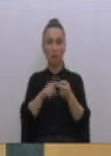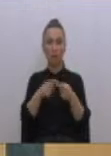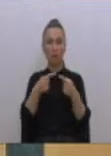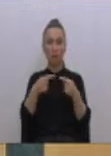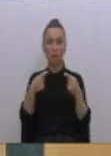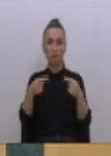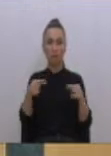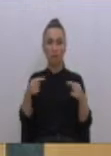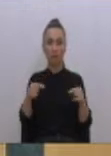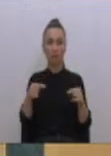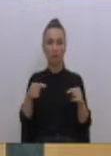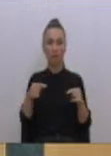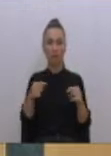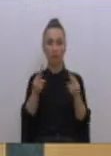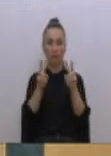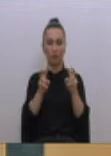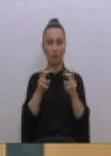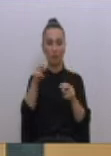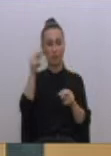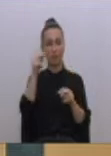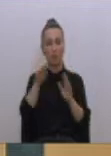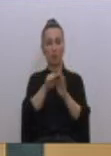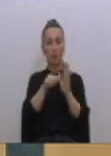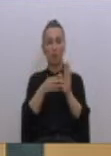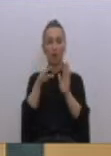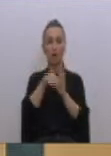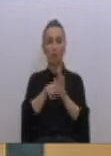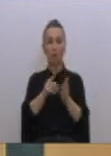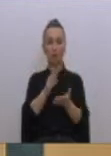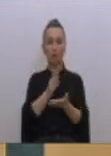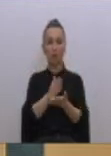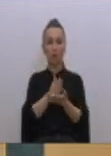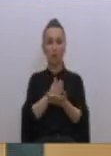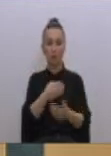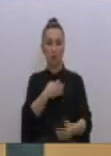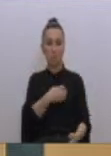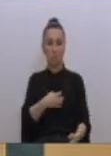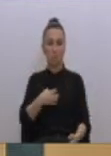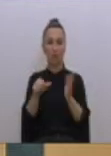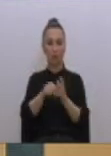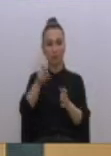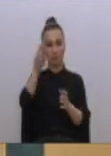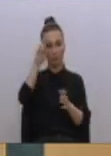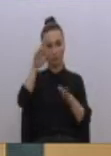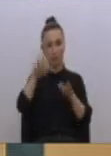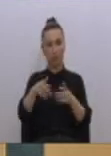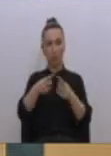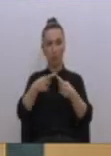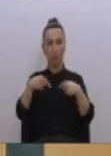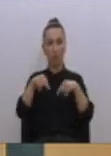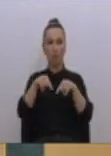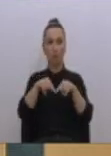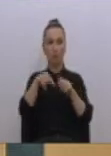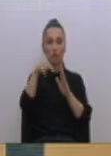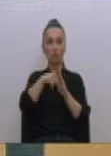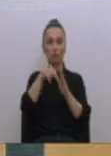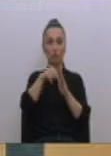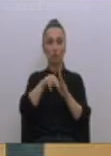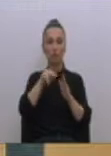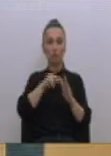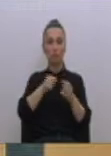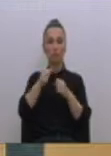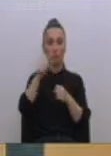მრავალი მსგავსი ტიპის სასწავლო პროგრამებს, რაც მნიშვნელოვანწილად ეხმარება სტორს შიდა საქმებულ